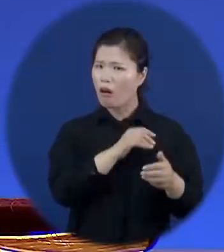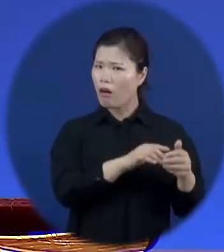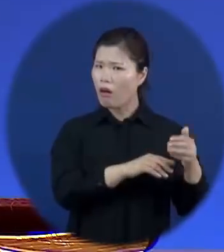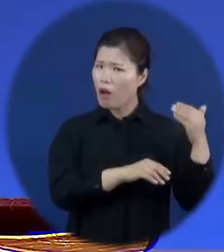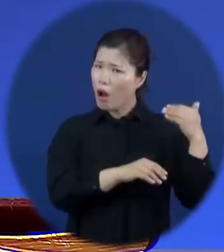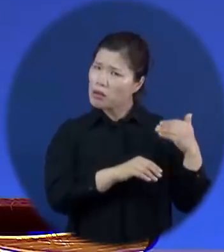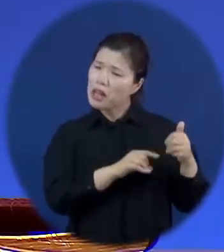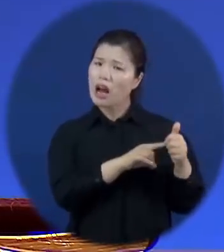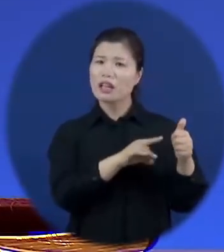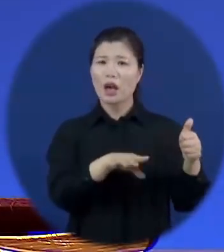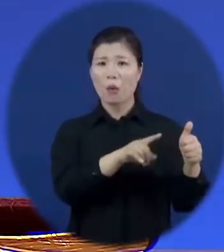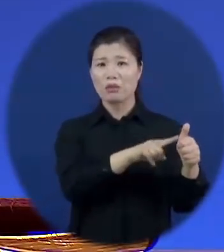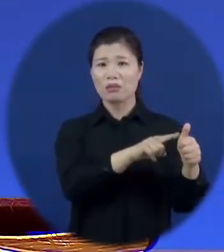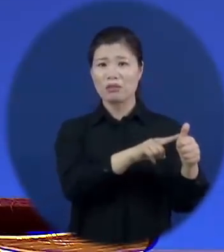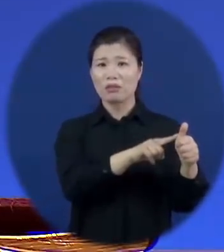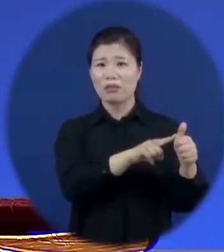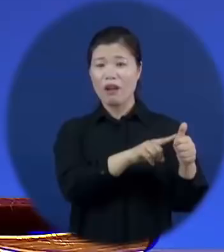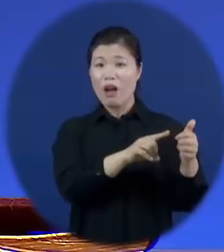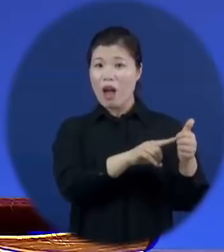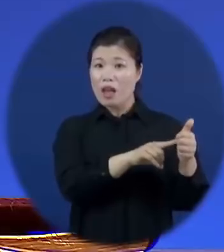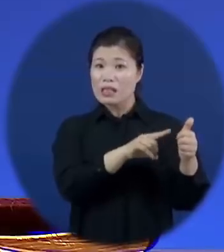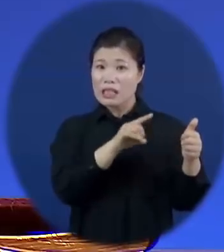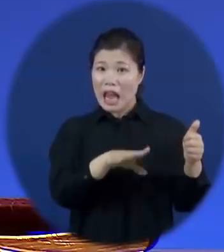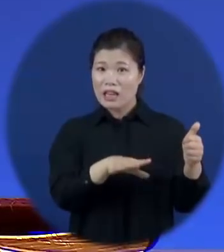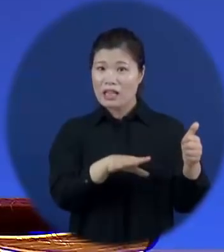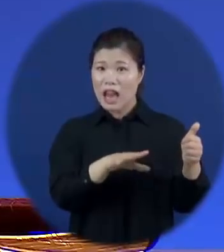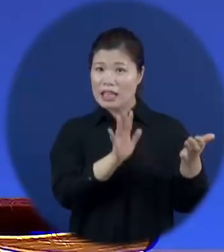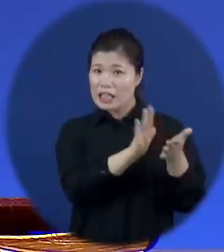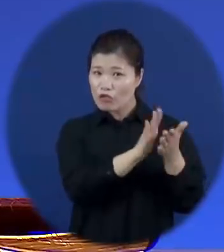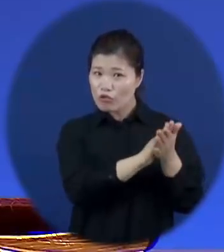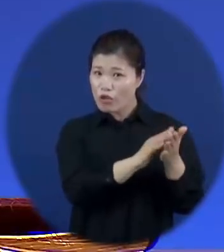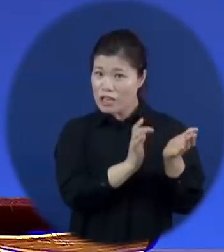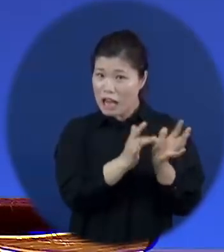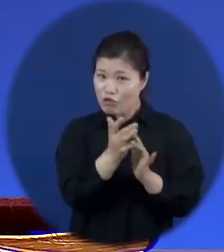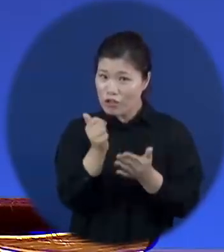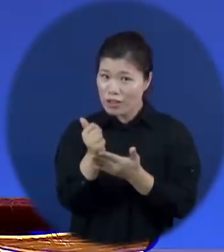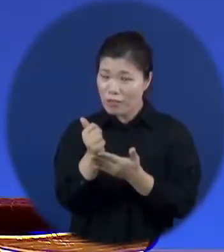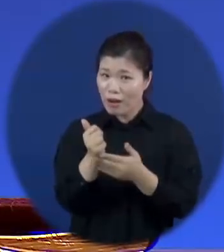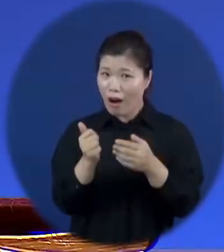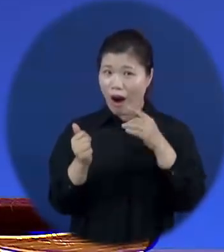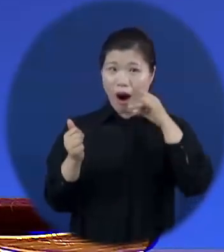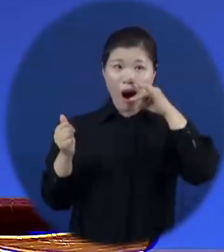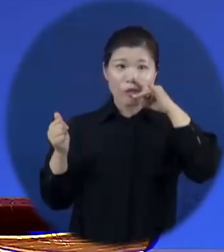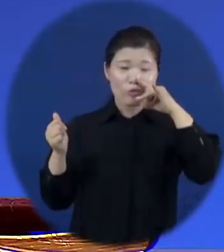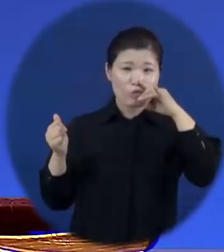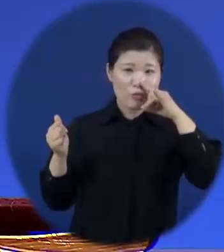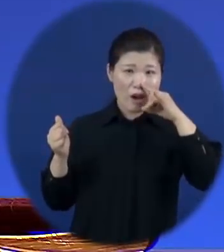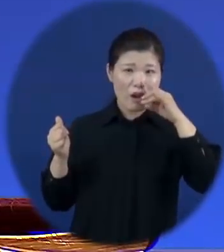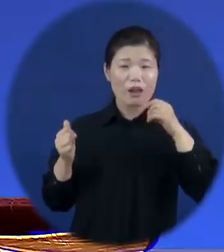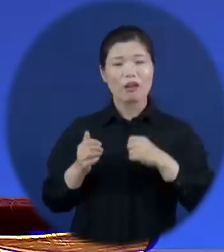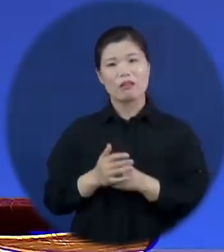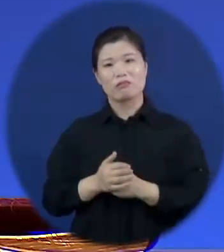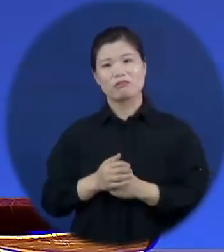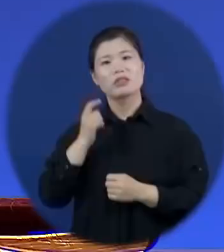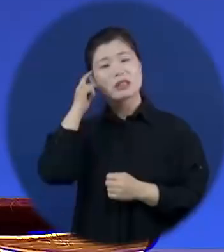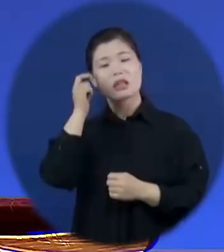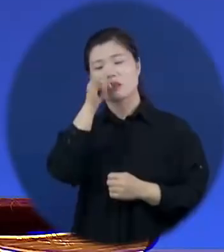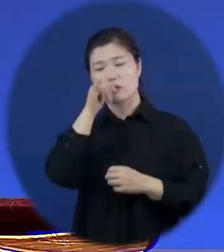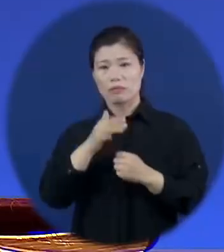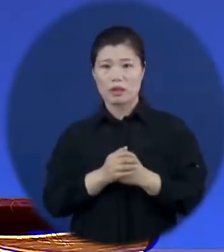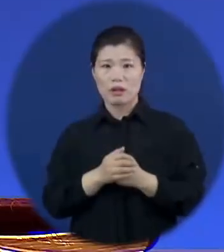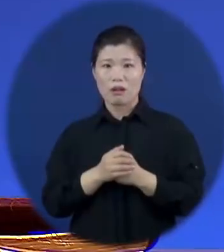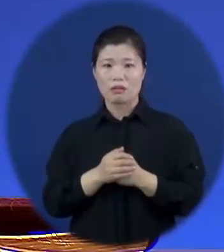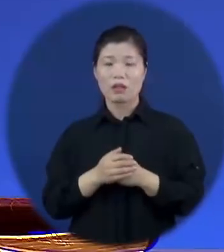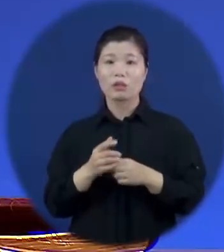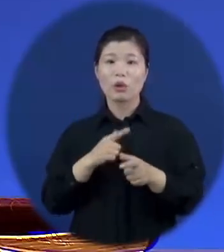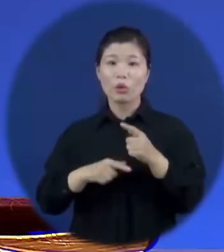삭개오는 자기 같은 세리들의 친구라고 불리는 그 예수님이 누구인지 궁금했습니다. 그런데 더 놀라운